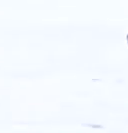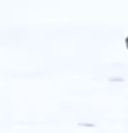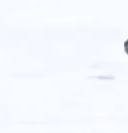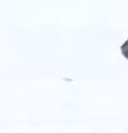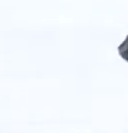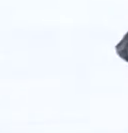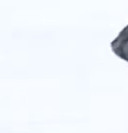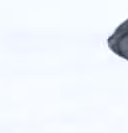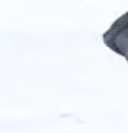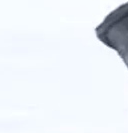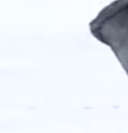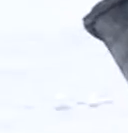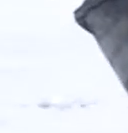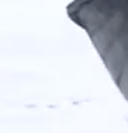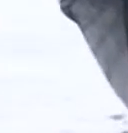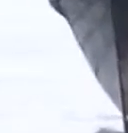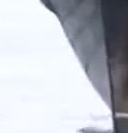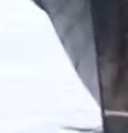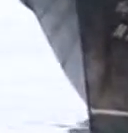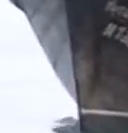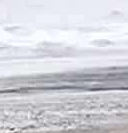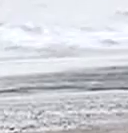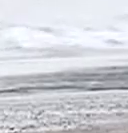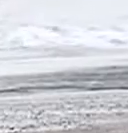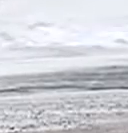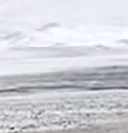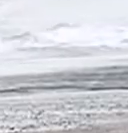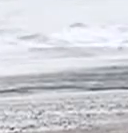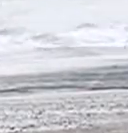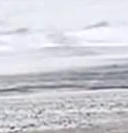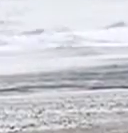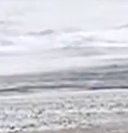Every day I drink for sin